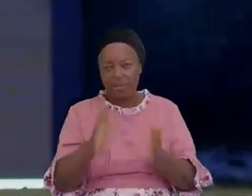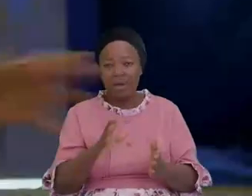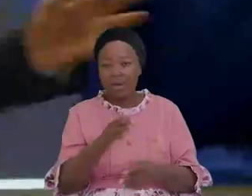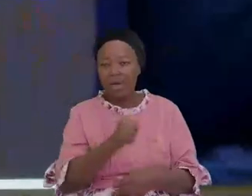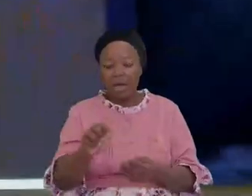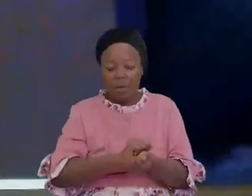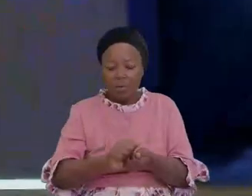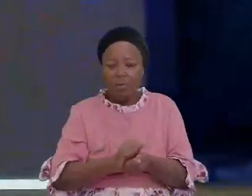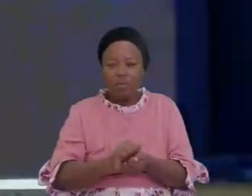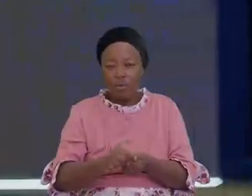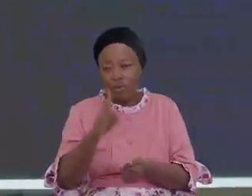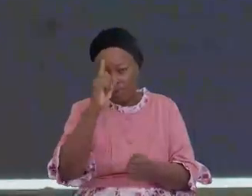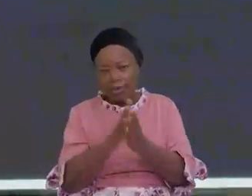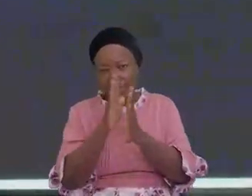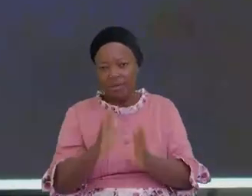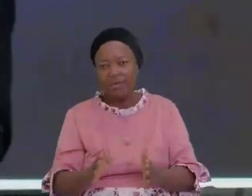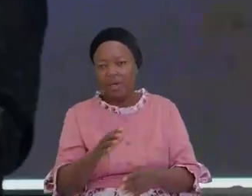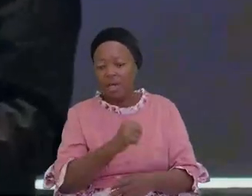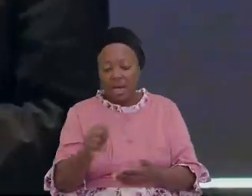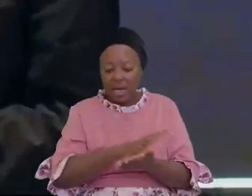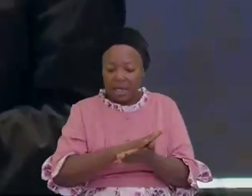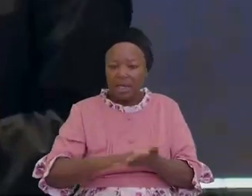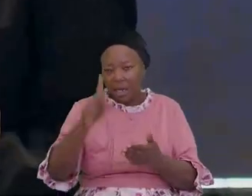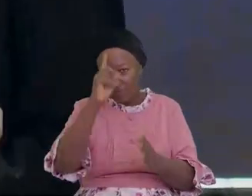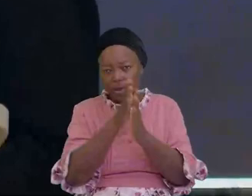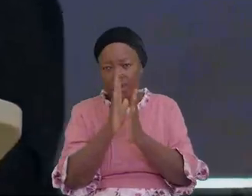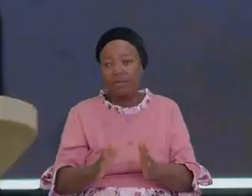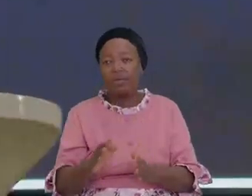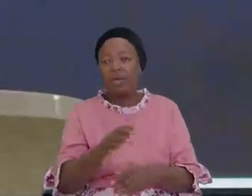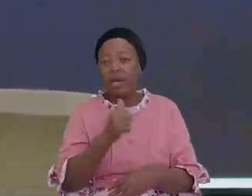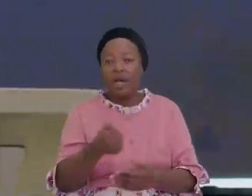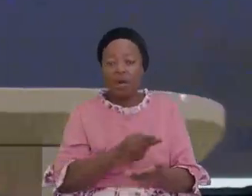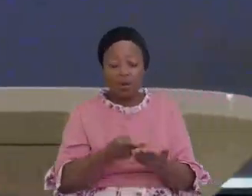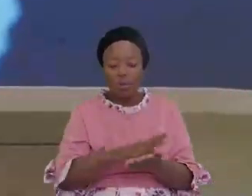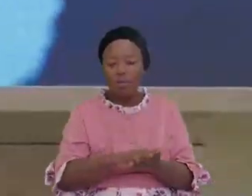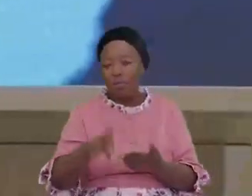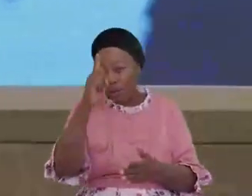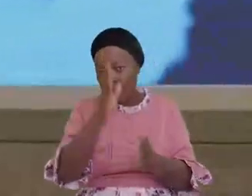lavés, des saints purifiés, des saints saints.